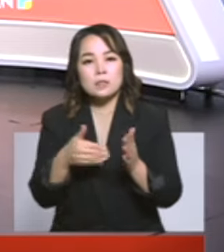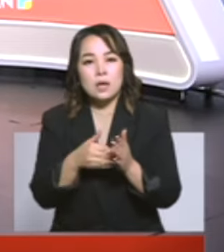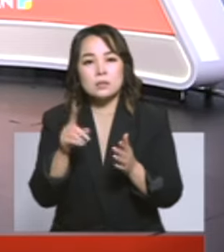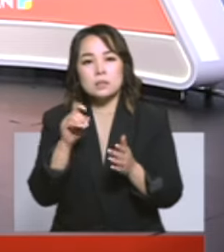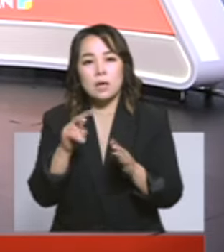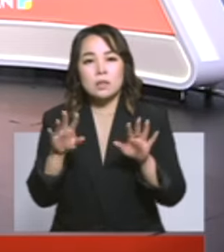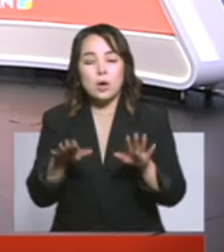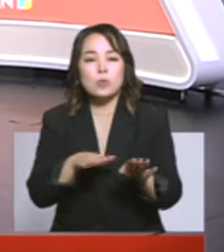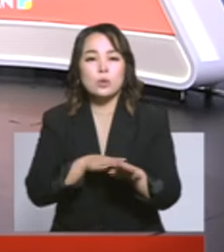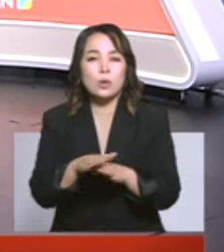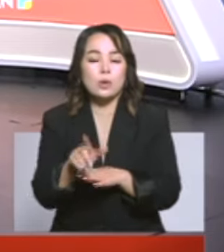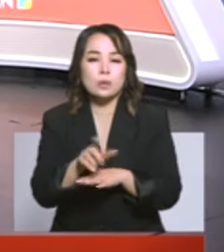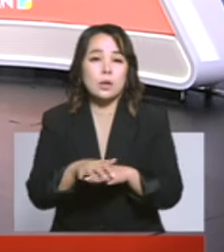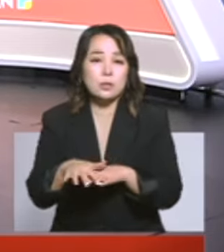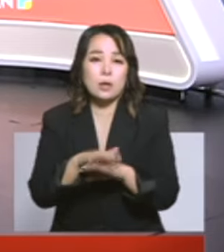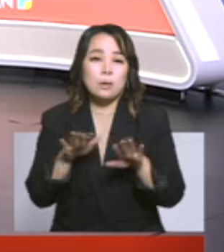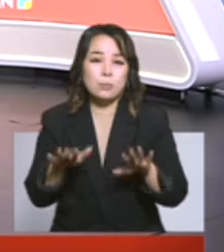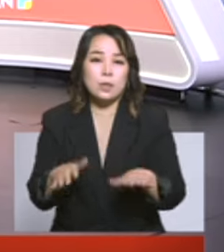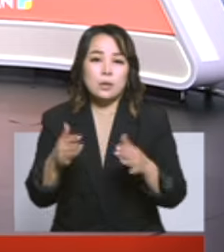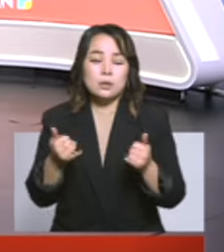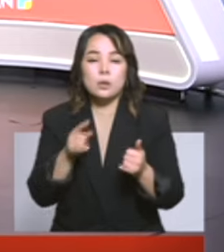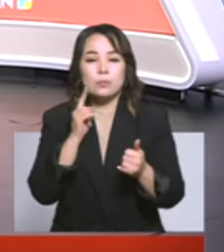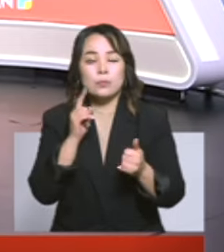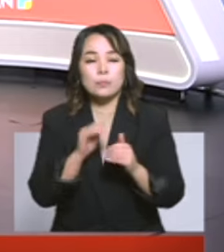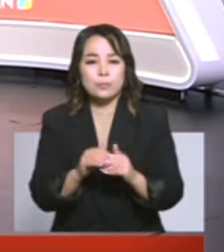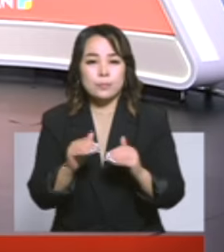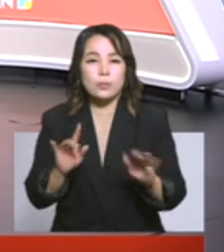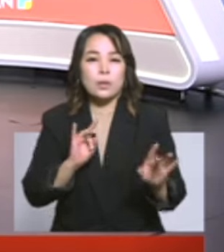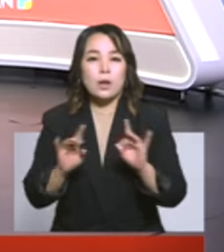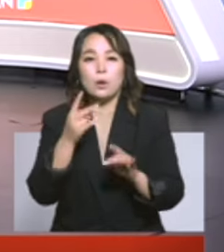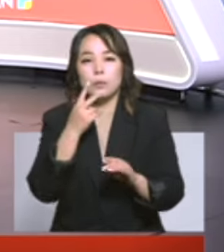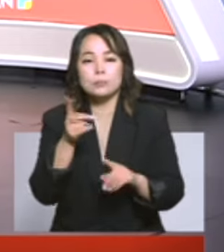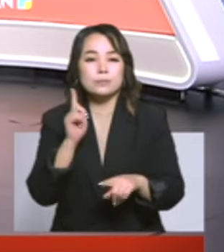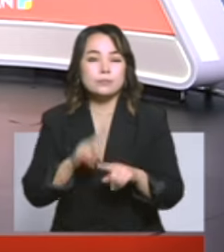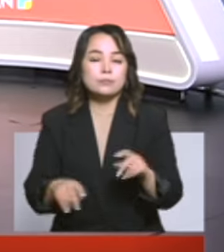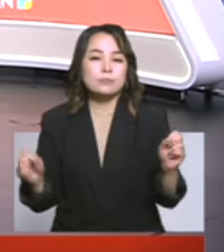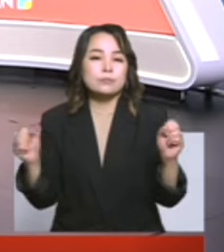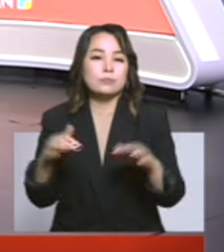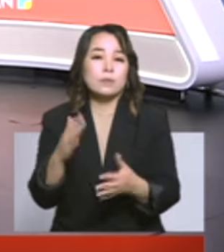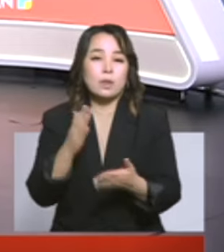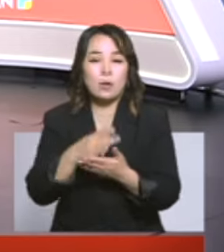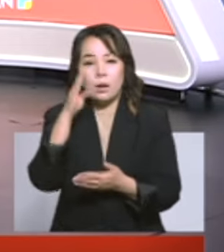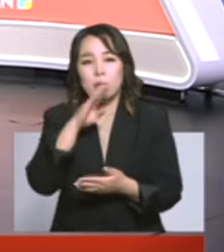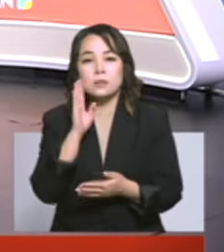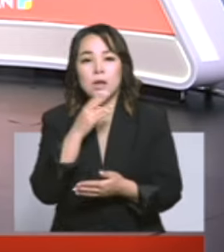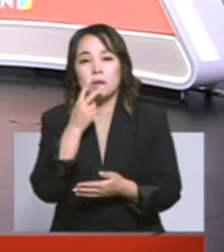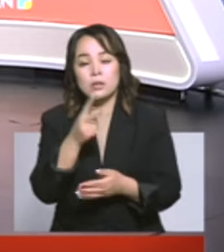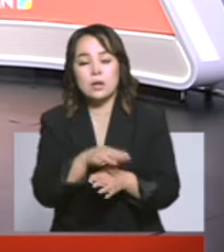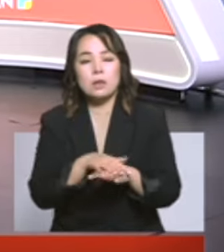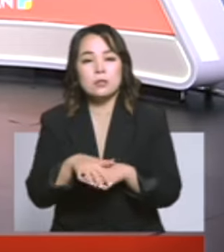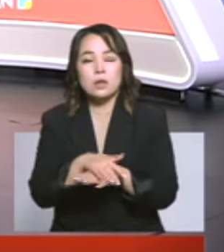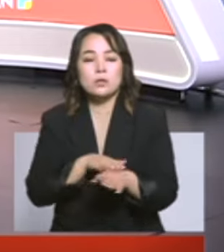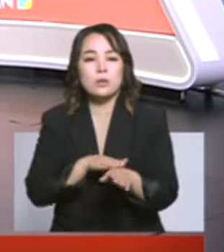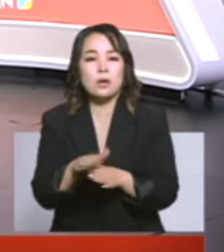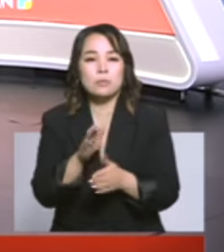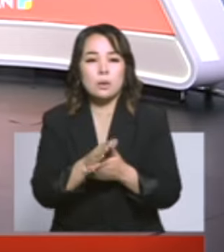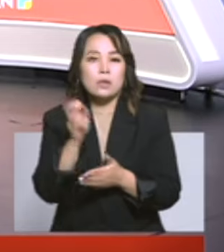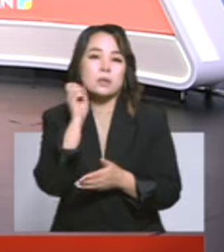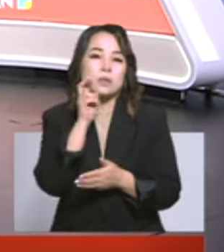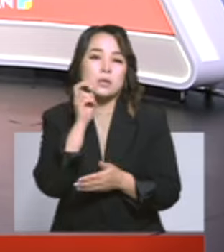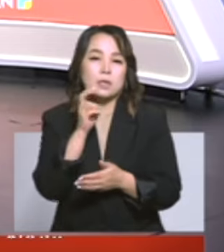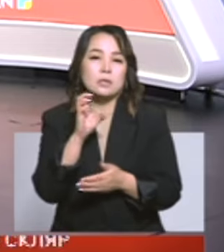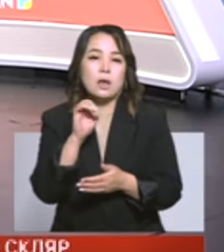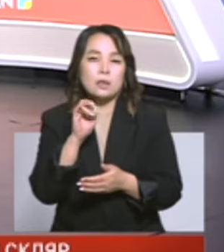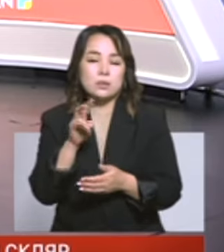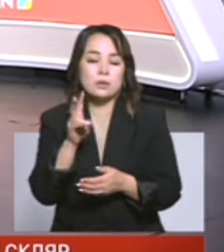залдың өзі түгел толды. Әсіресе жас буын өкілдері жарнамасын көріп жаппай келген. Ата-аналардың да қарасы қалын. Түскі сеанстардың билеті